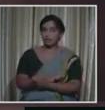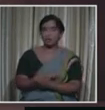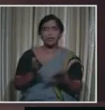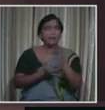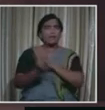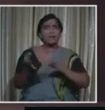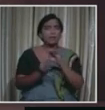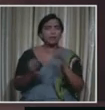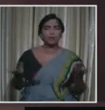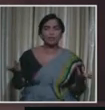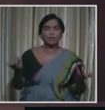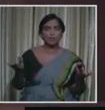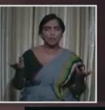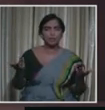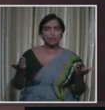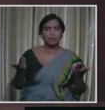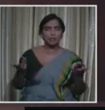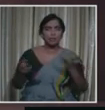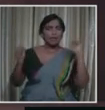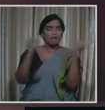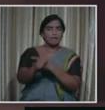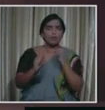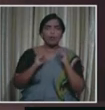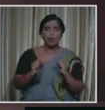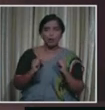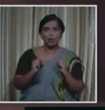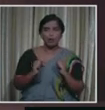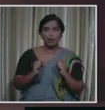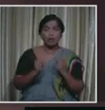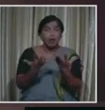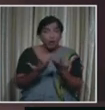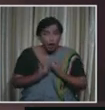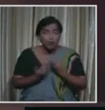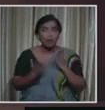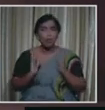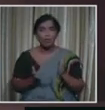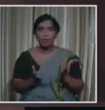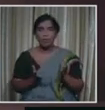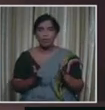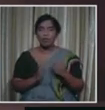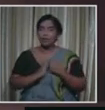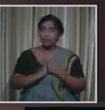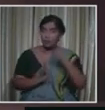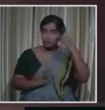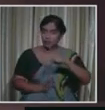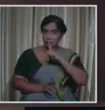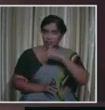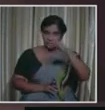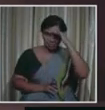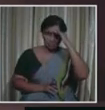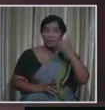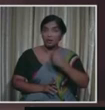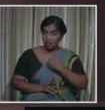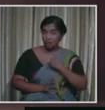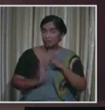pajatan terwadi, kau itu khata kini, karena awasnya itu benemik. Garun iyo jaga tanah itu muni. Apa itu